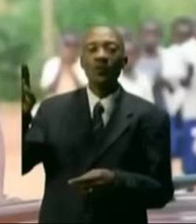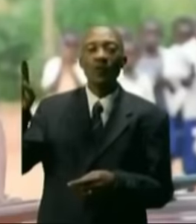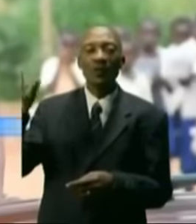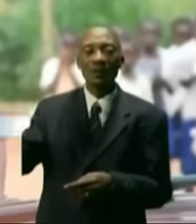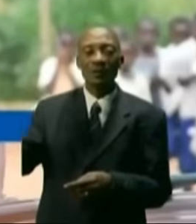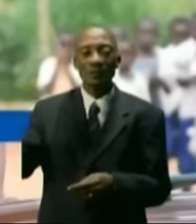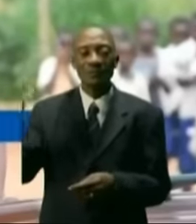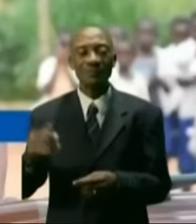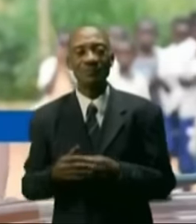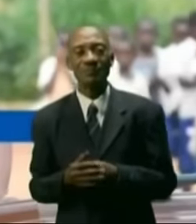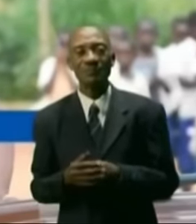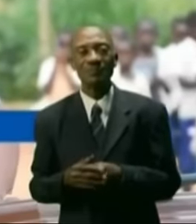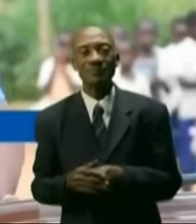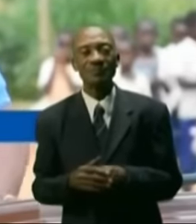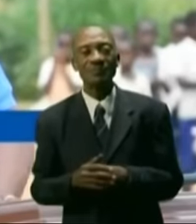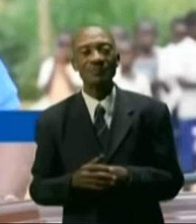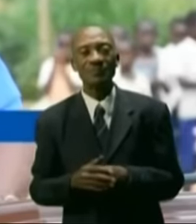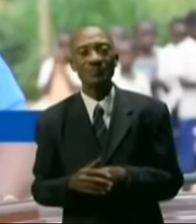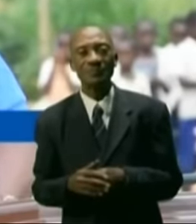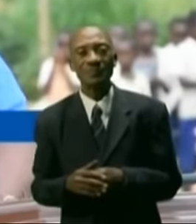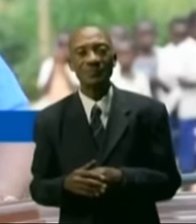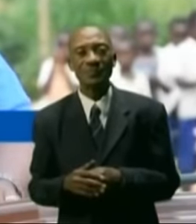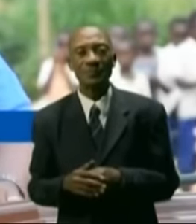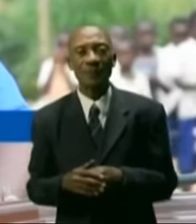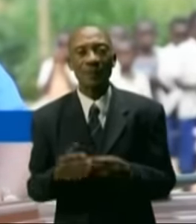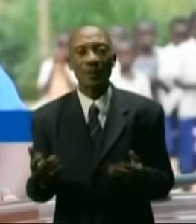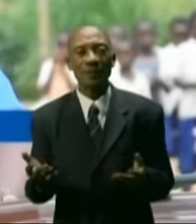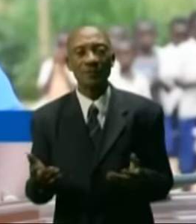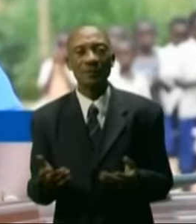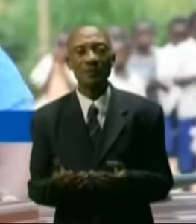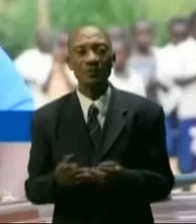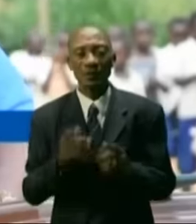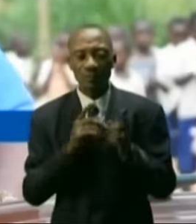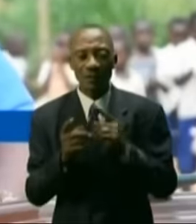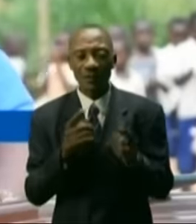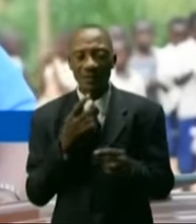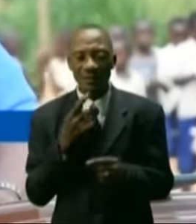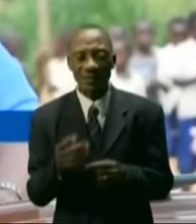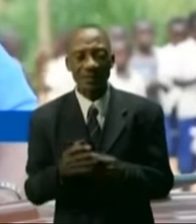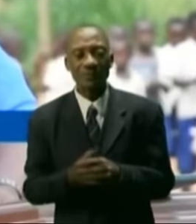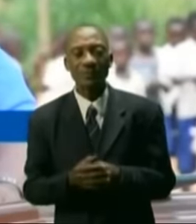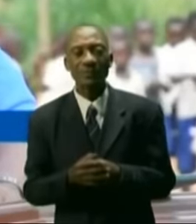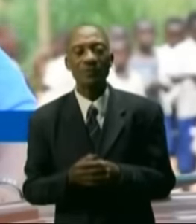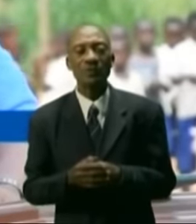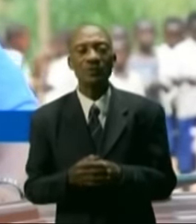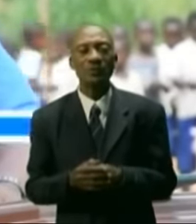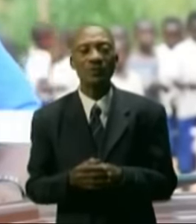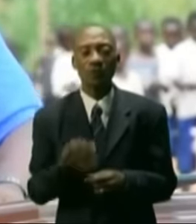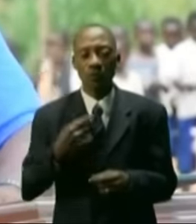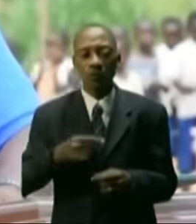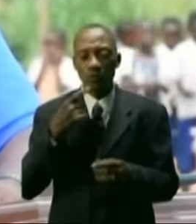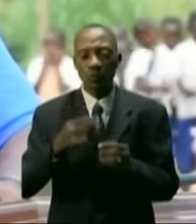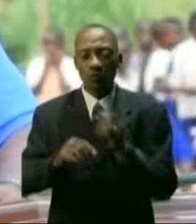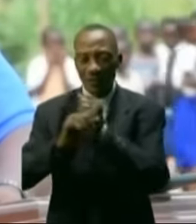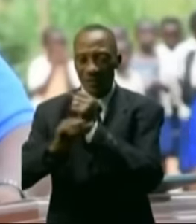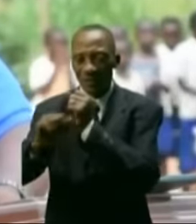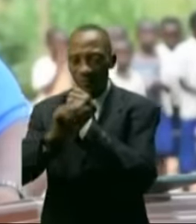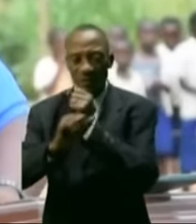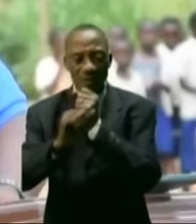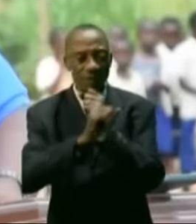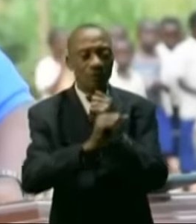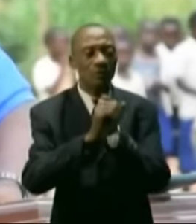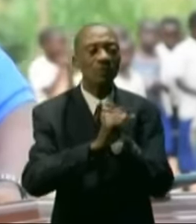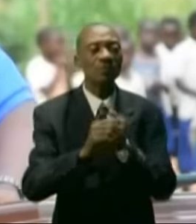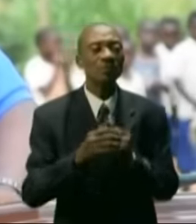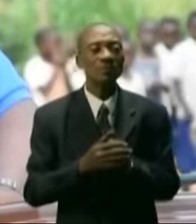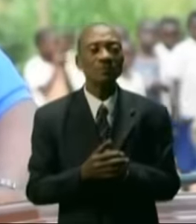Cette journée est devenue une plateforme mondiale facilitant la sensibilisation et la prise